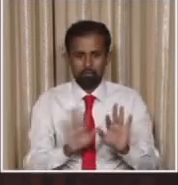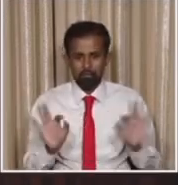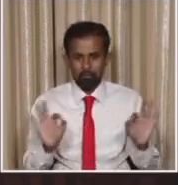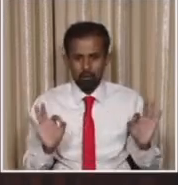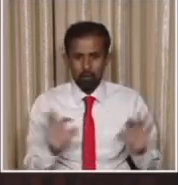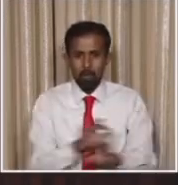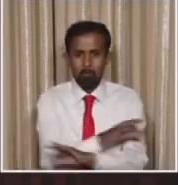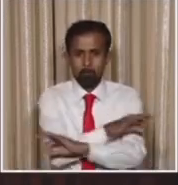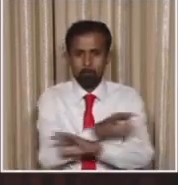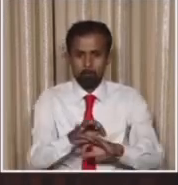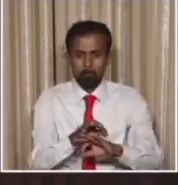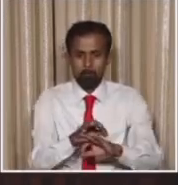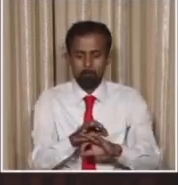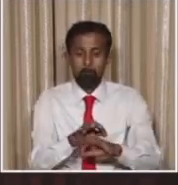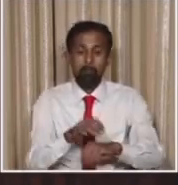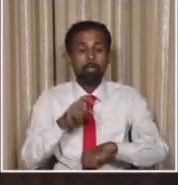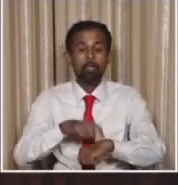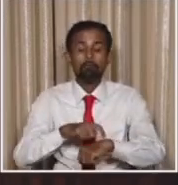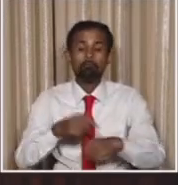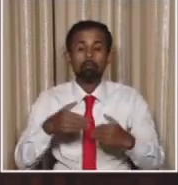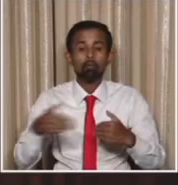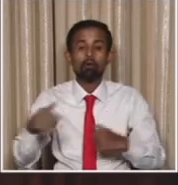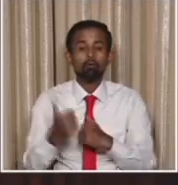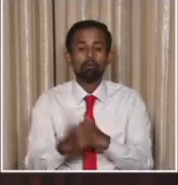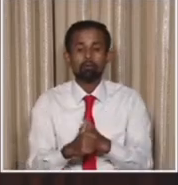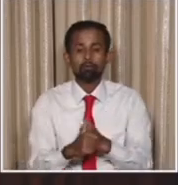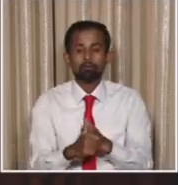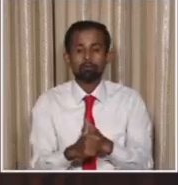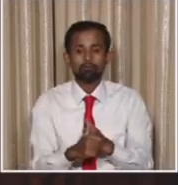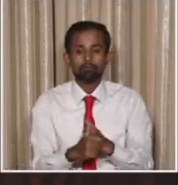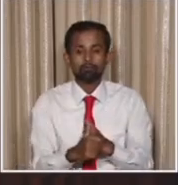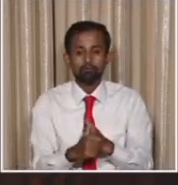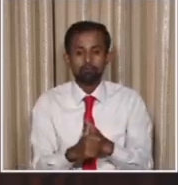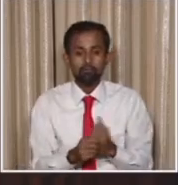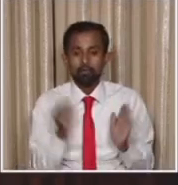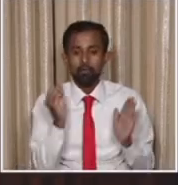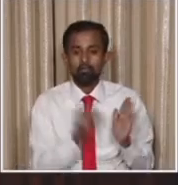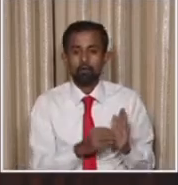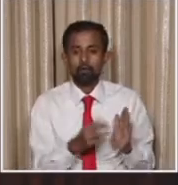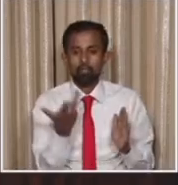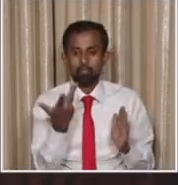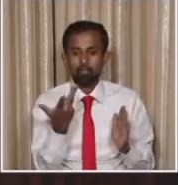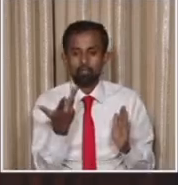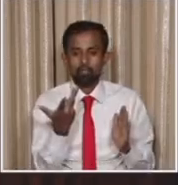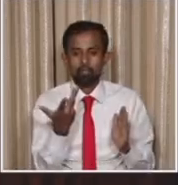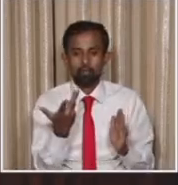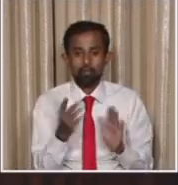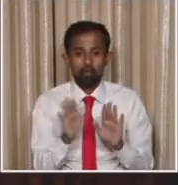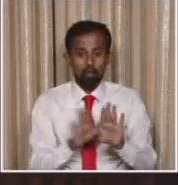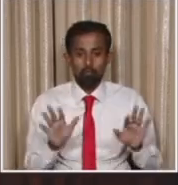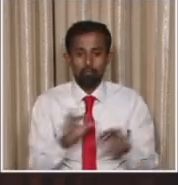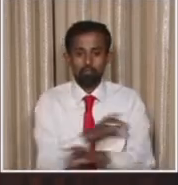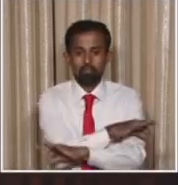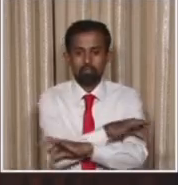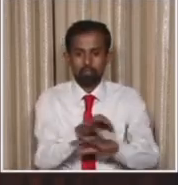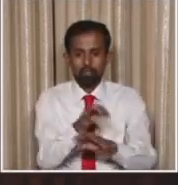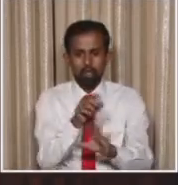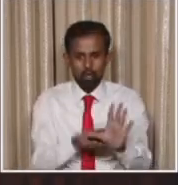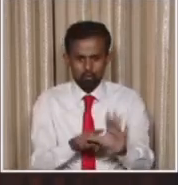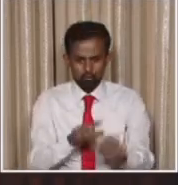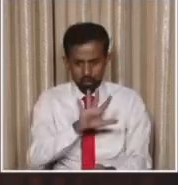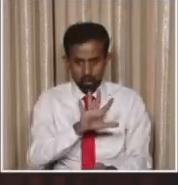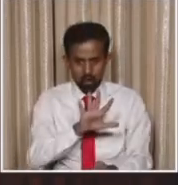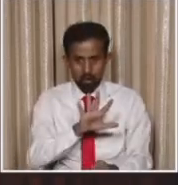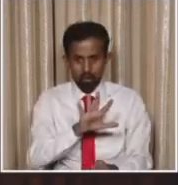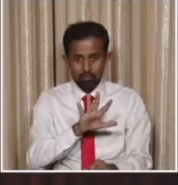සැලැස්මක් කොච්චර කාලයකටද හදන්නේ මේක මේකේ දක්වලා නැහැ ඒතකොට කලමනාකරන සැලැස්මක් අවුරුදු 5කට